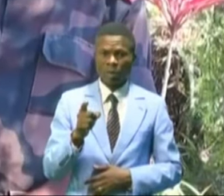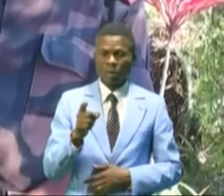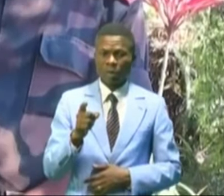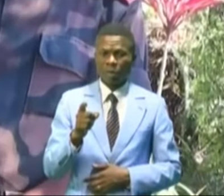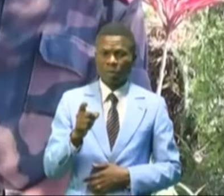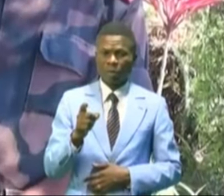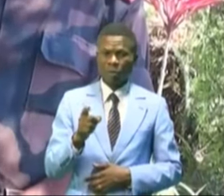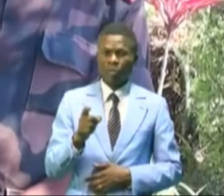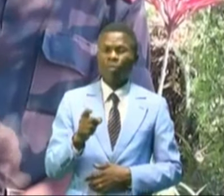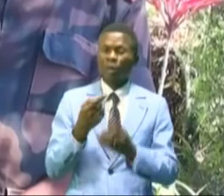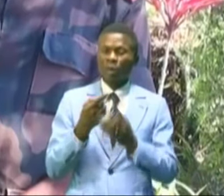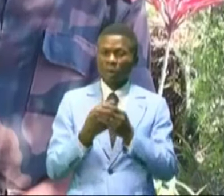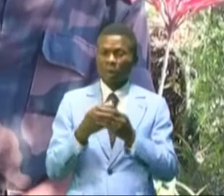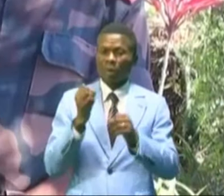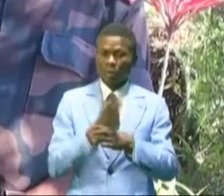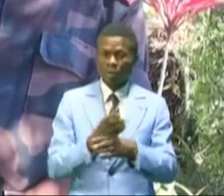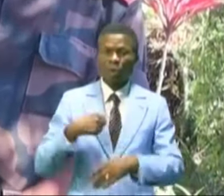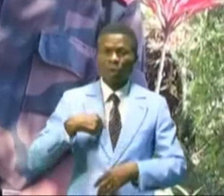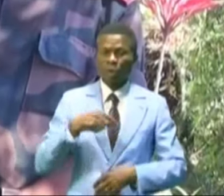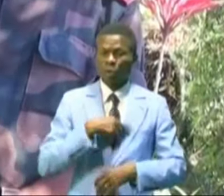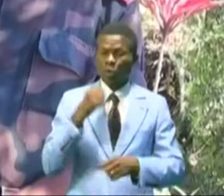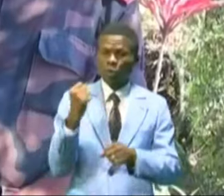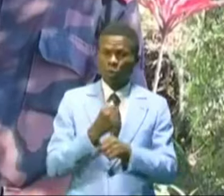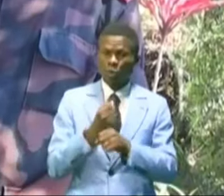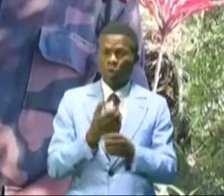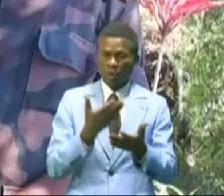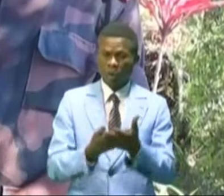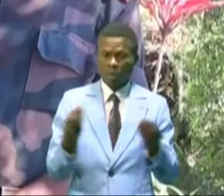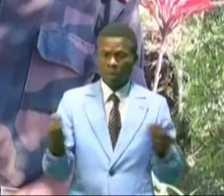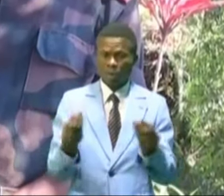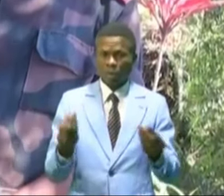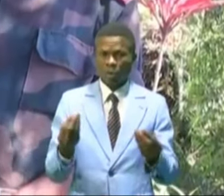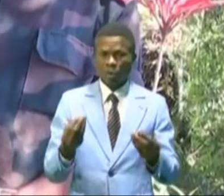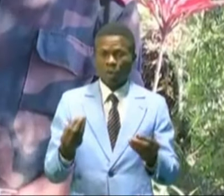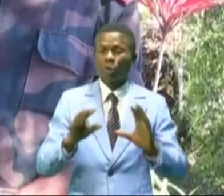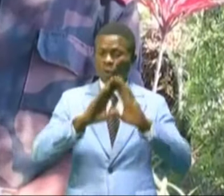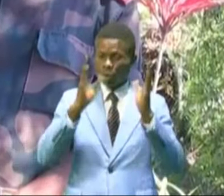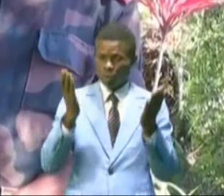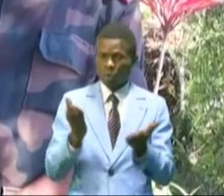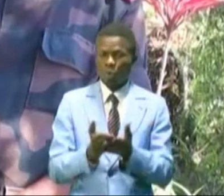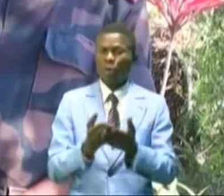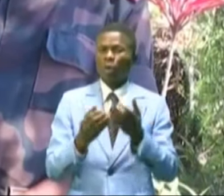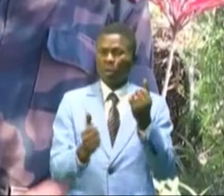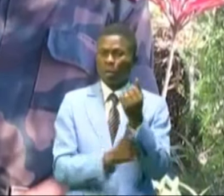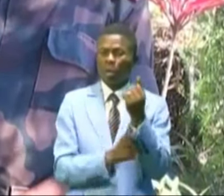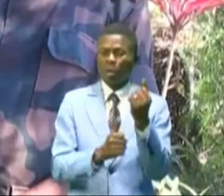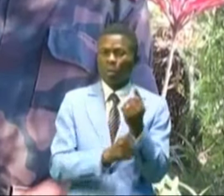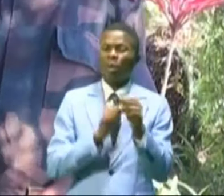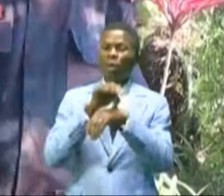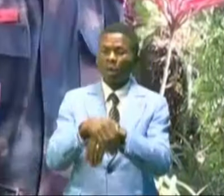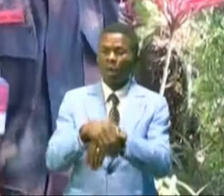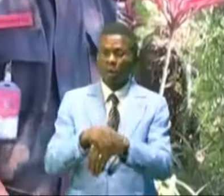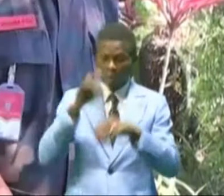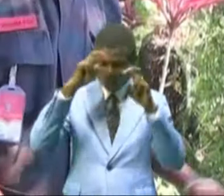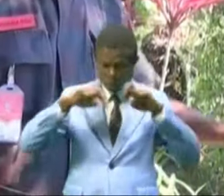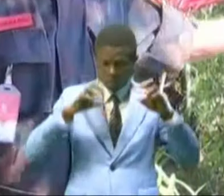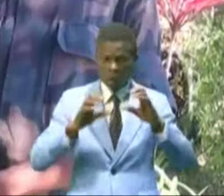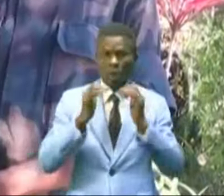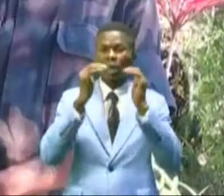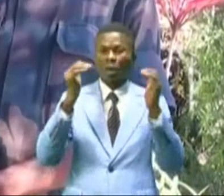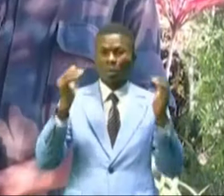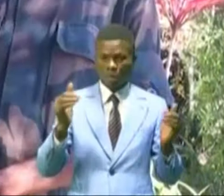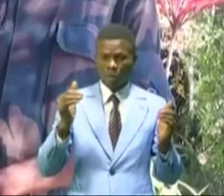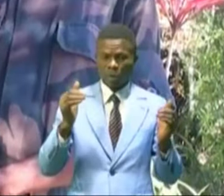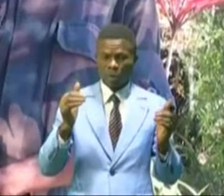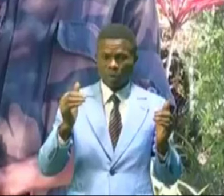d'ores et déjà, nous sommes en train de travailler à ce que tous ceux qui sont engagés dans la recherche de la paix,